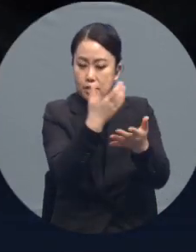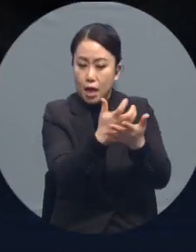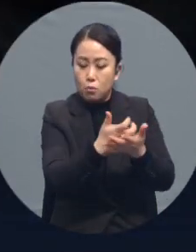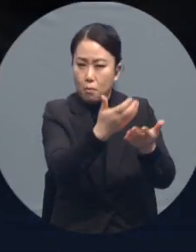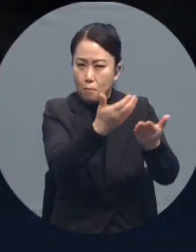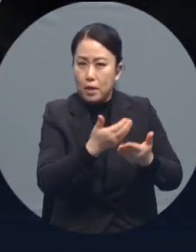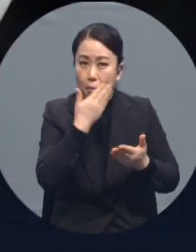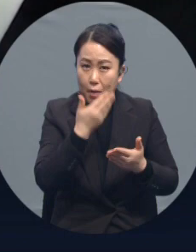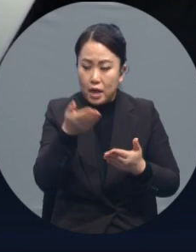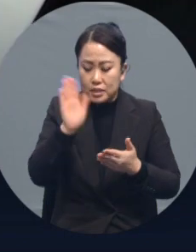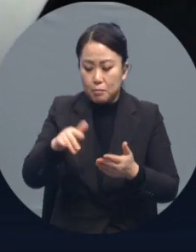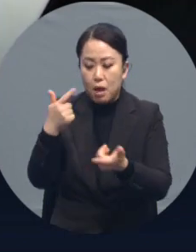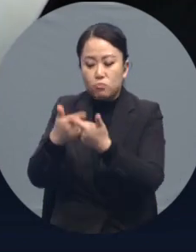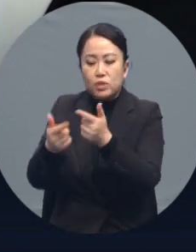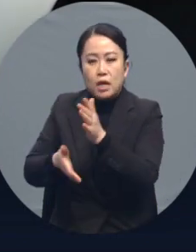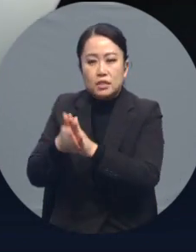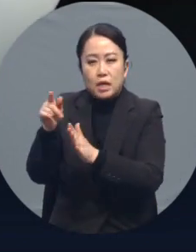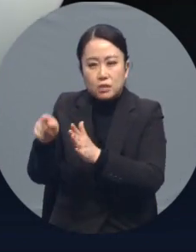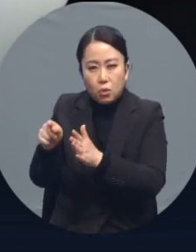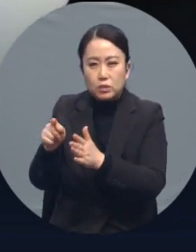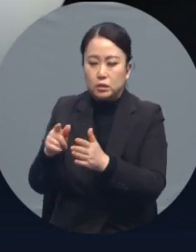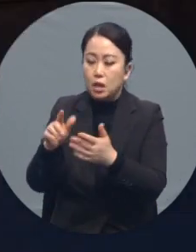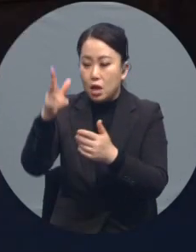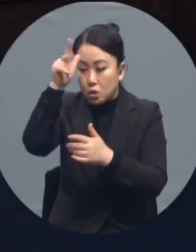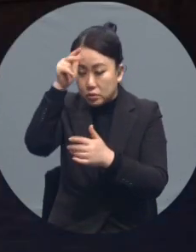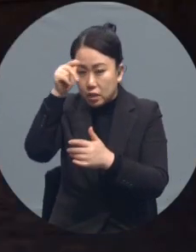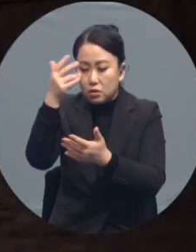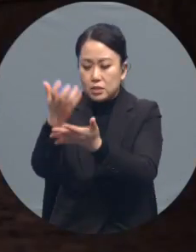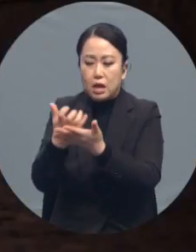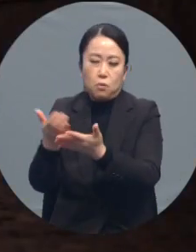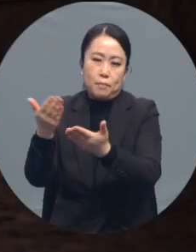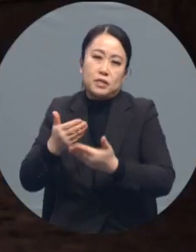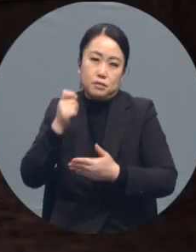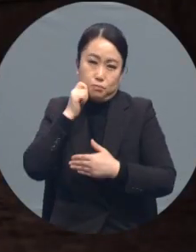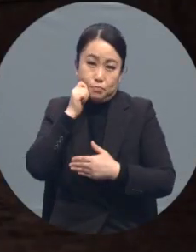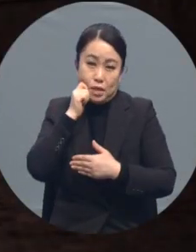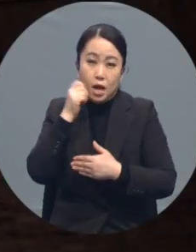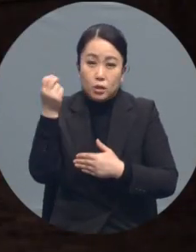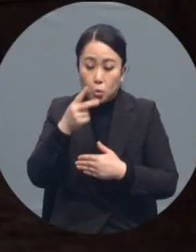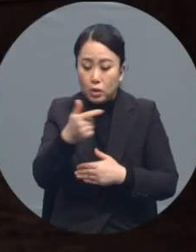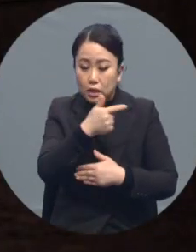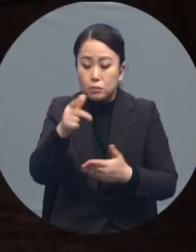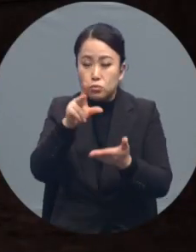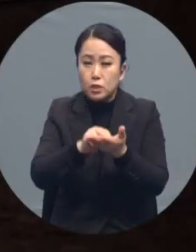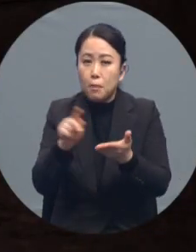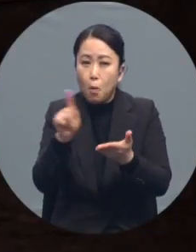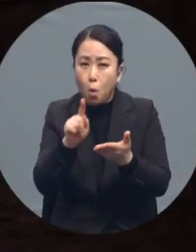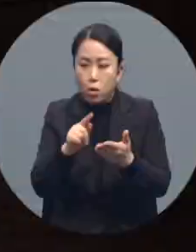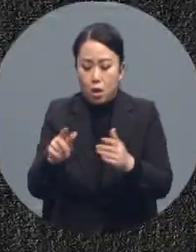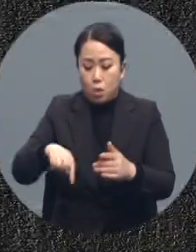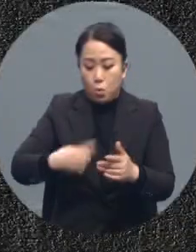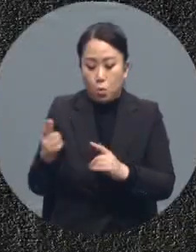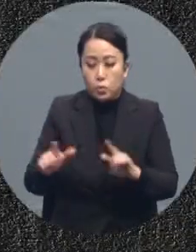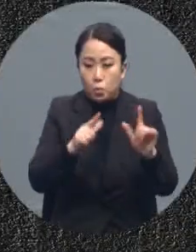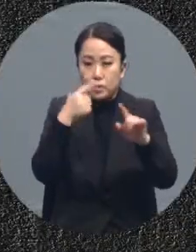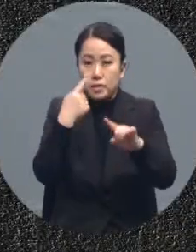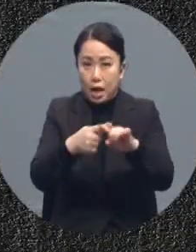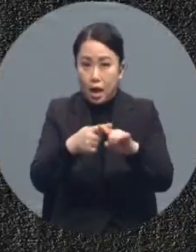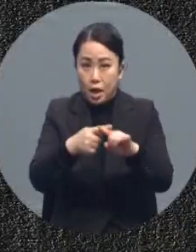처했는지 경찰청에 변사나 자료를 받을 수는 없는 상황이고 더 큰 문제는 고독사 발생 추세입니다